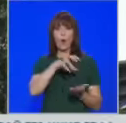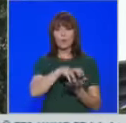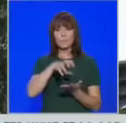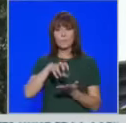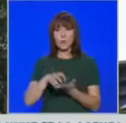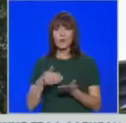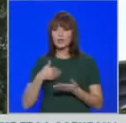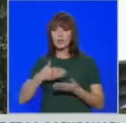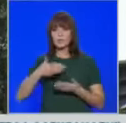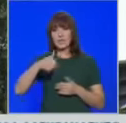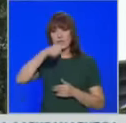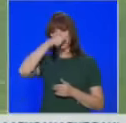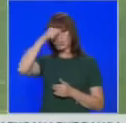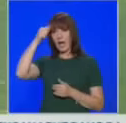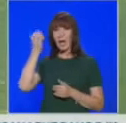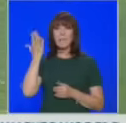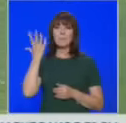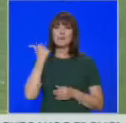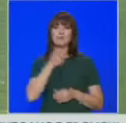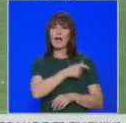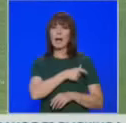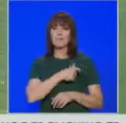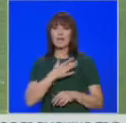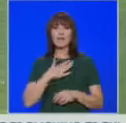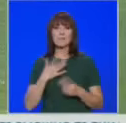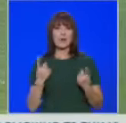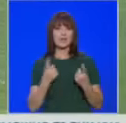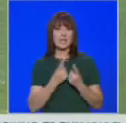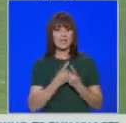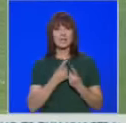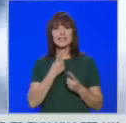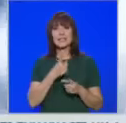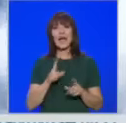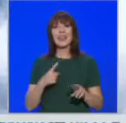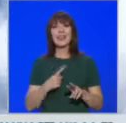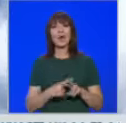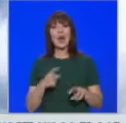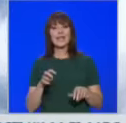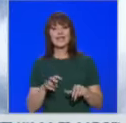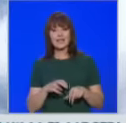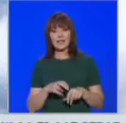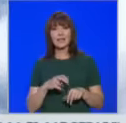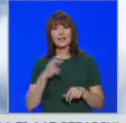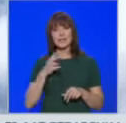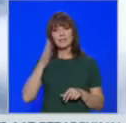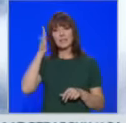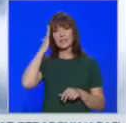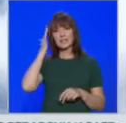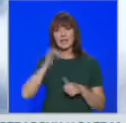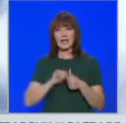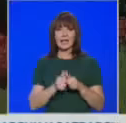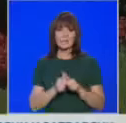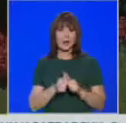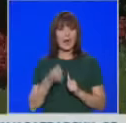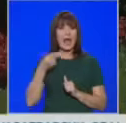им. Днес бившият капитан на националния отбор е имал среща с министър-председателя Николай Денков и министъра на спорта Димитър Илиев, като темата